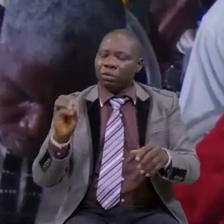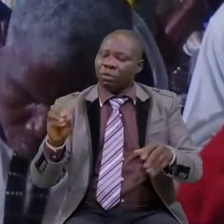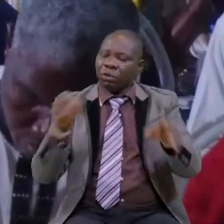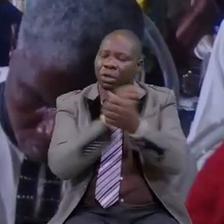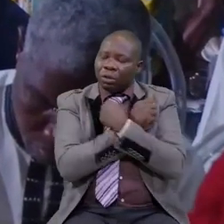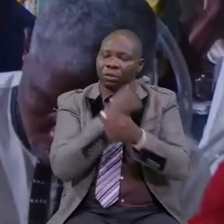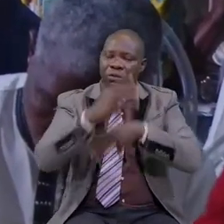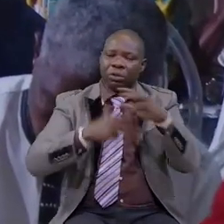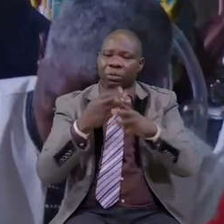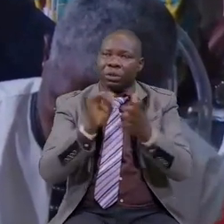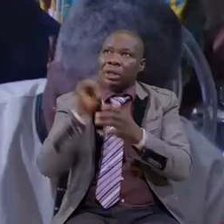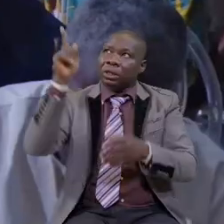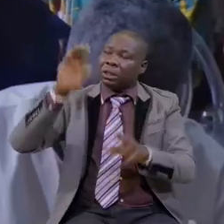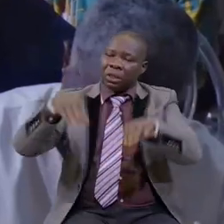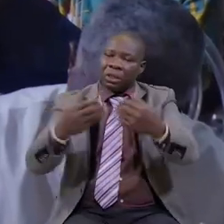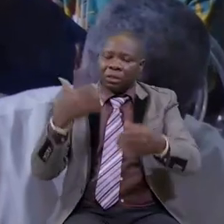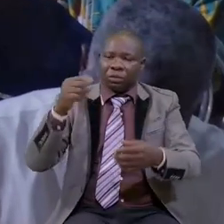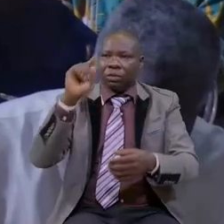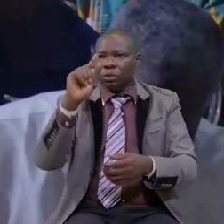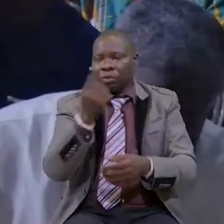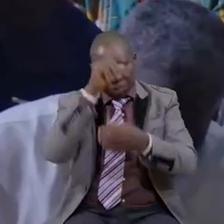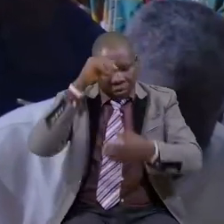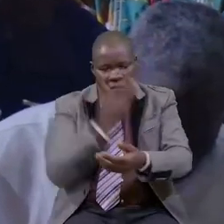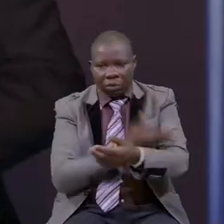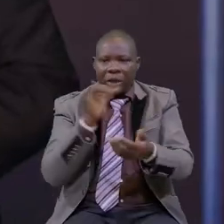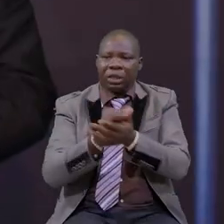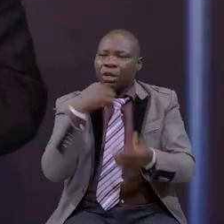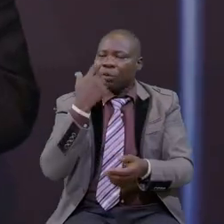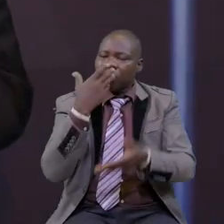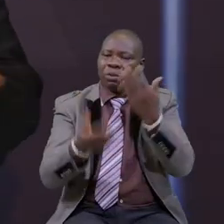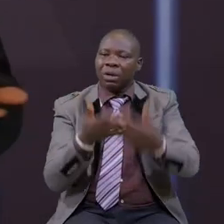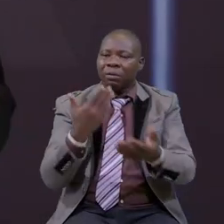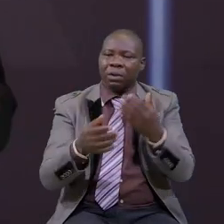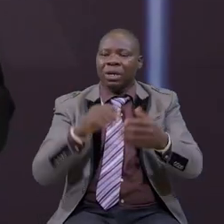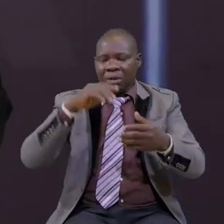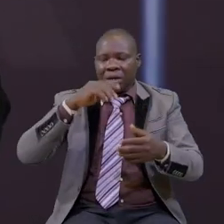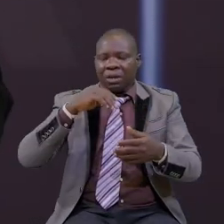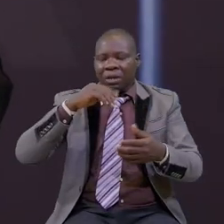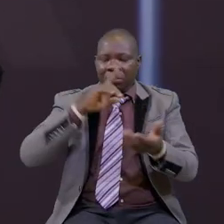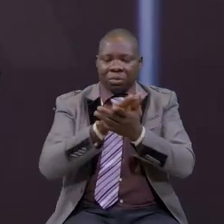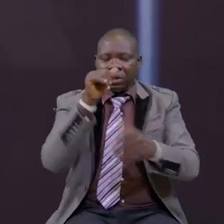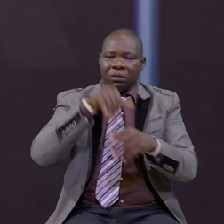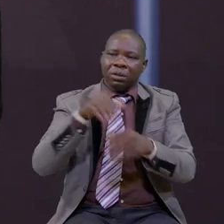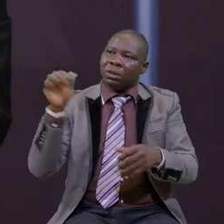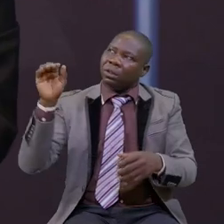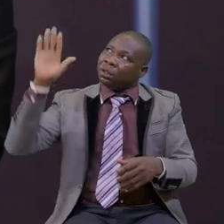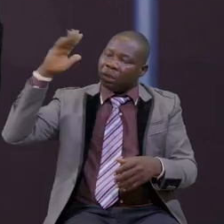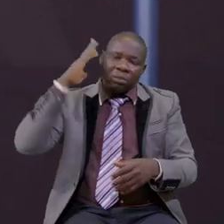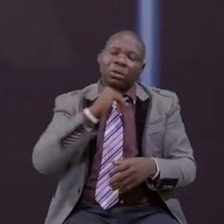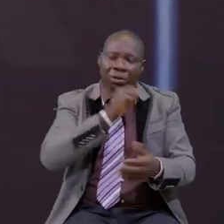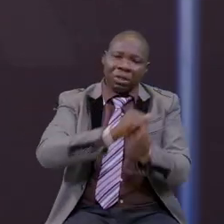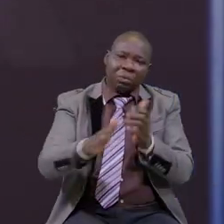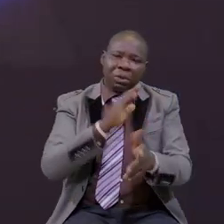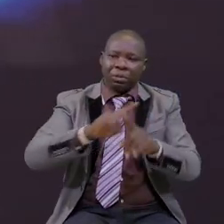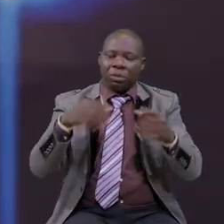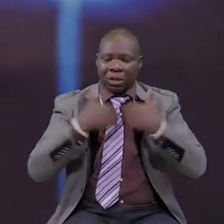son Fils unique afin que quiconque croit en lui ne périsse point, mais qu'il ait